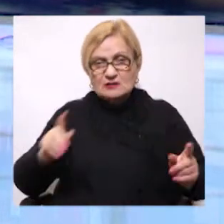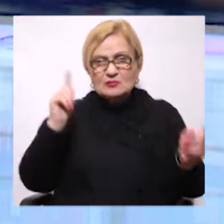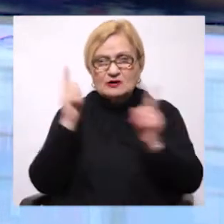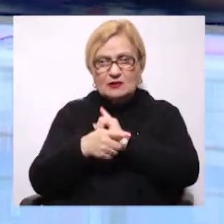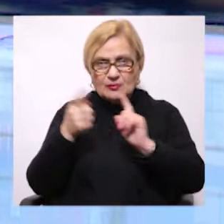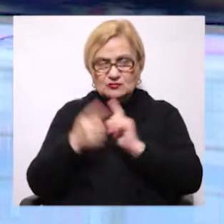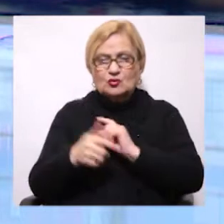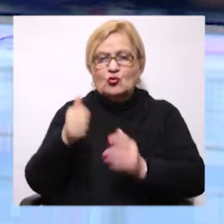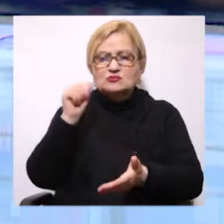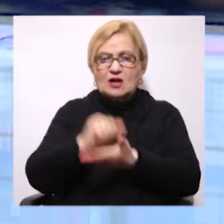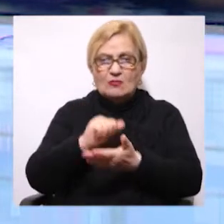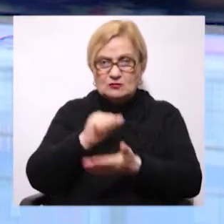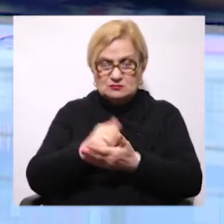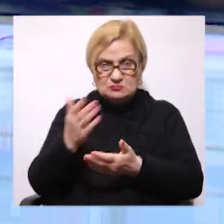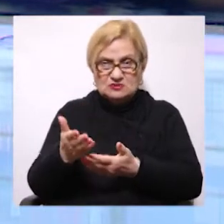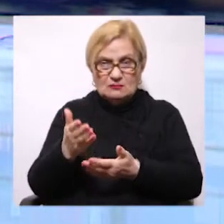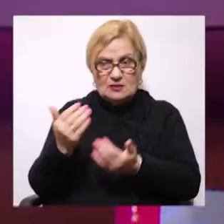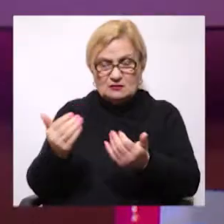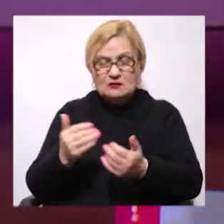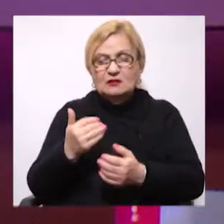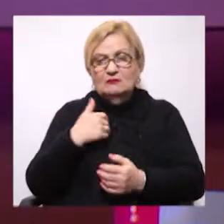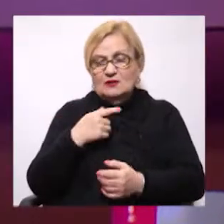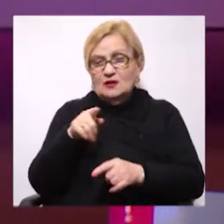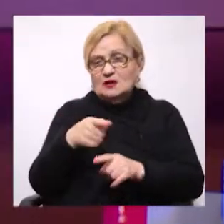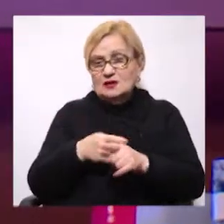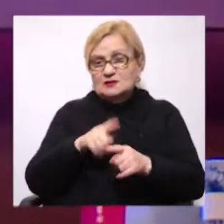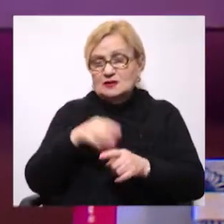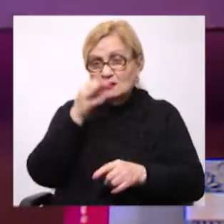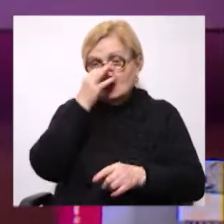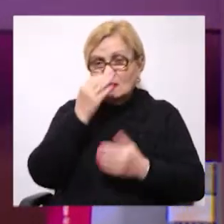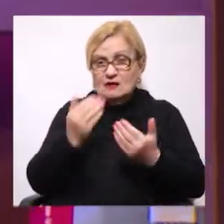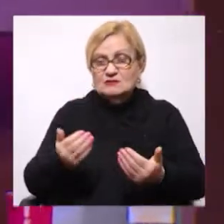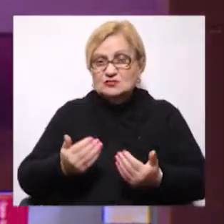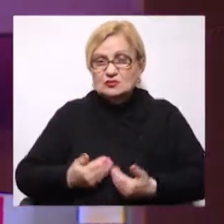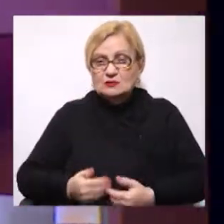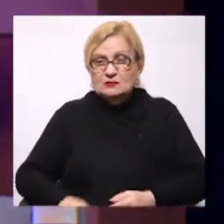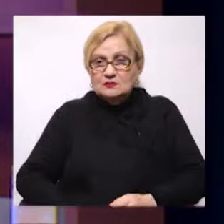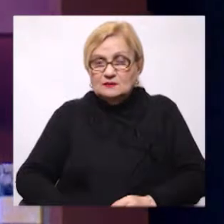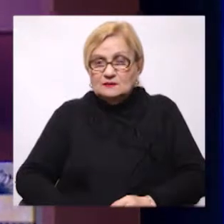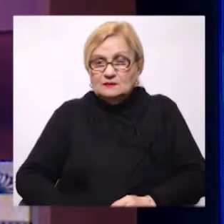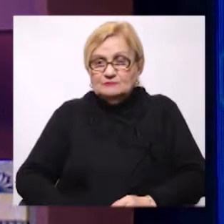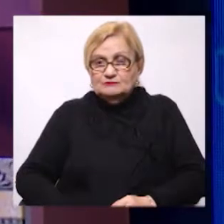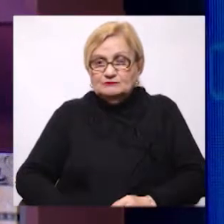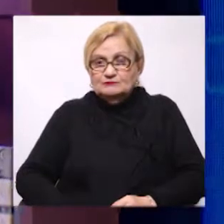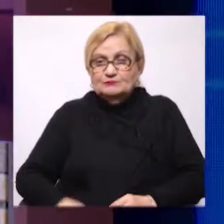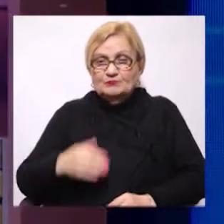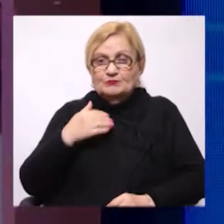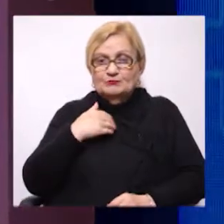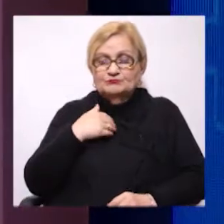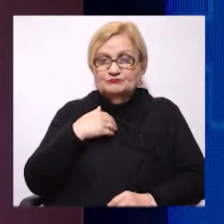გამომცემელს. აი ამ ასპექტებს ავიღებ მისი ბიოგრაფიიდან, ნაწილობრივ მიმოვიხილავთ მის ცხოვრებას. ახლა ასეთი საფიქრალი მინდა